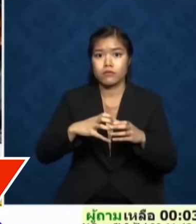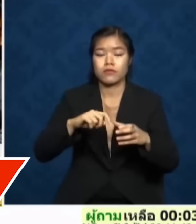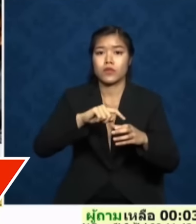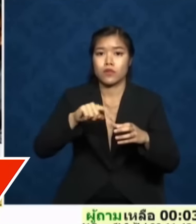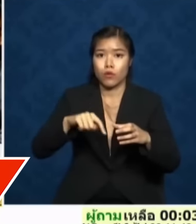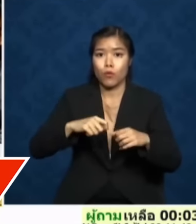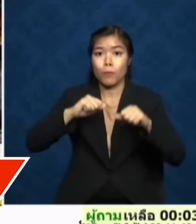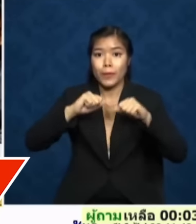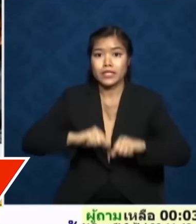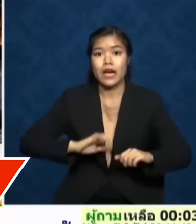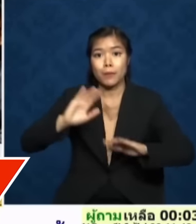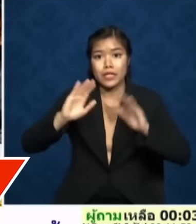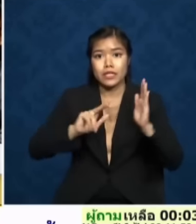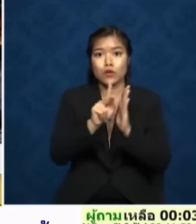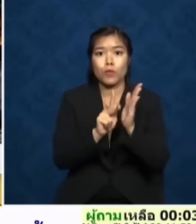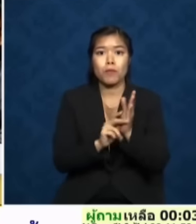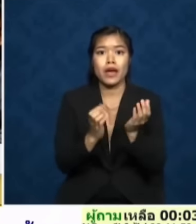หรือไม